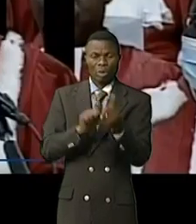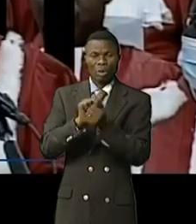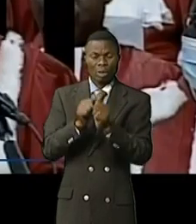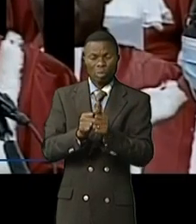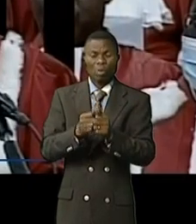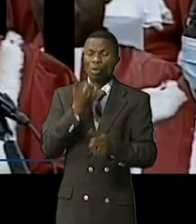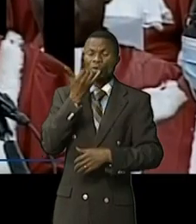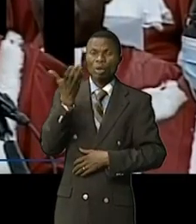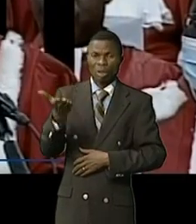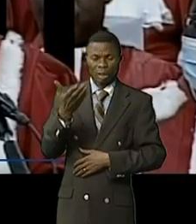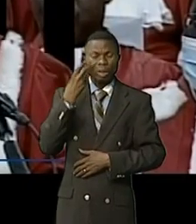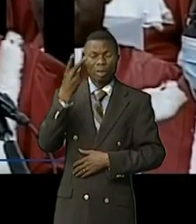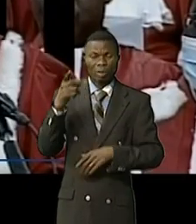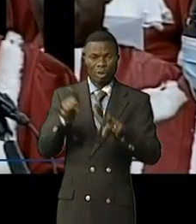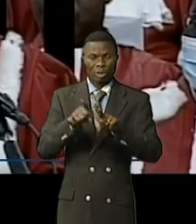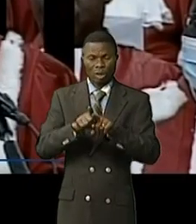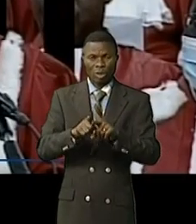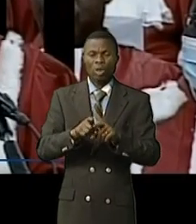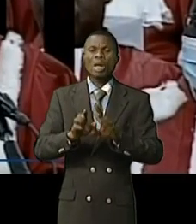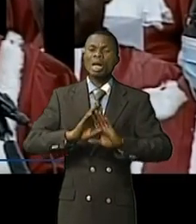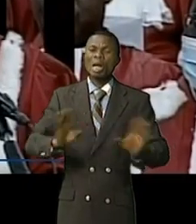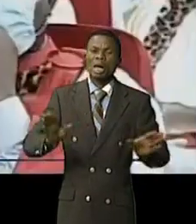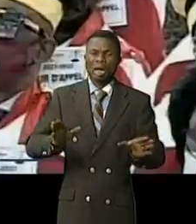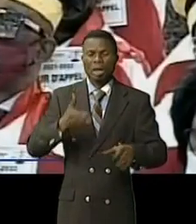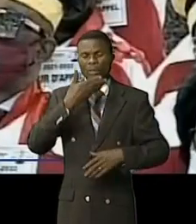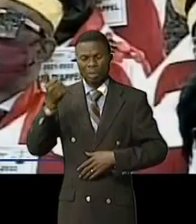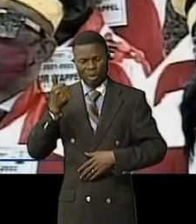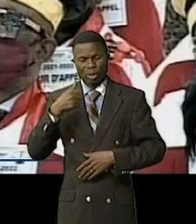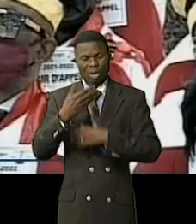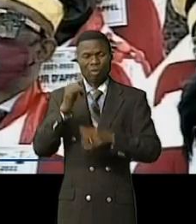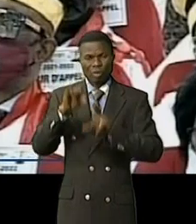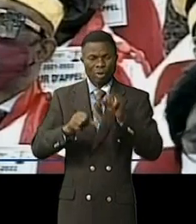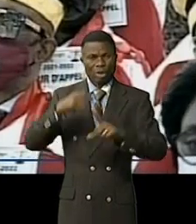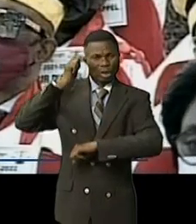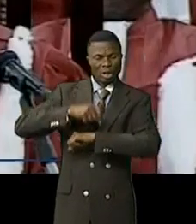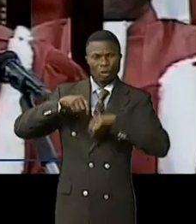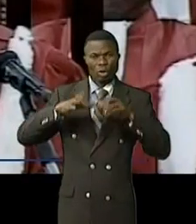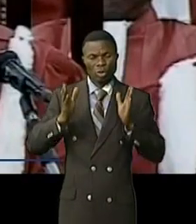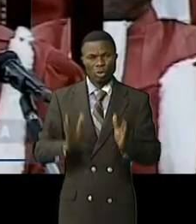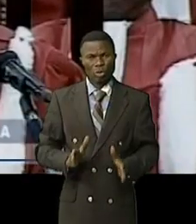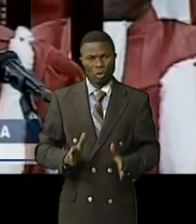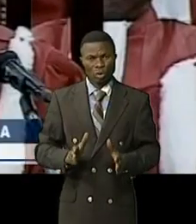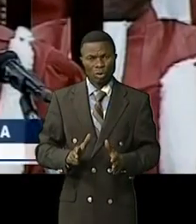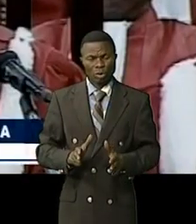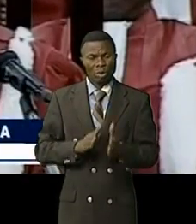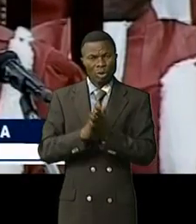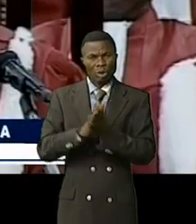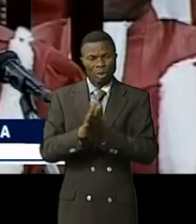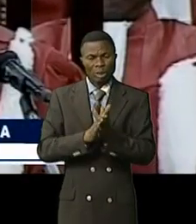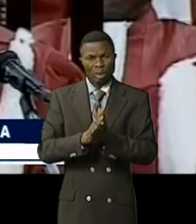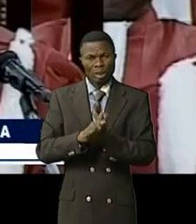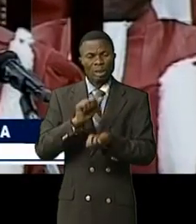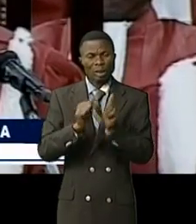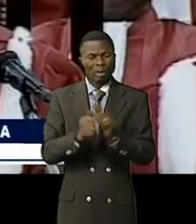qui considèrent celle-ci comme un acquis et qu'ils défendent jalousement. Le juge congolais ne doit plus s'accommoder des